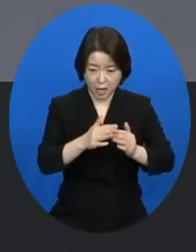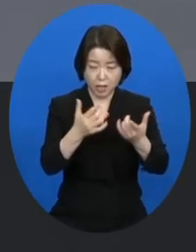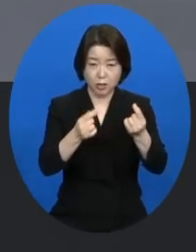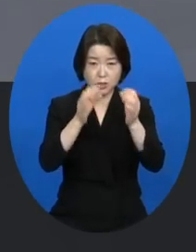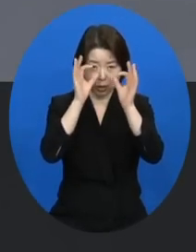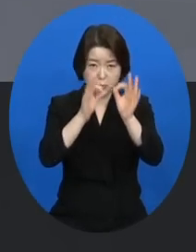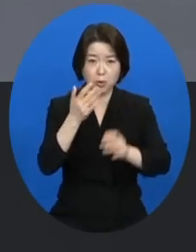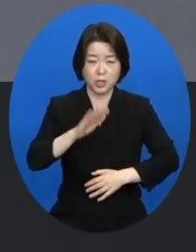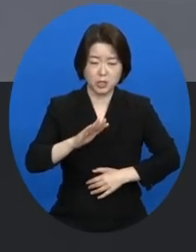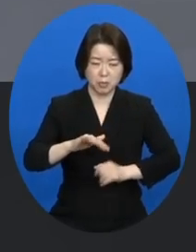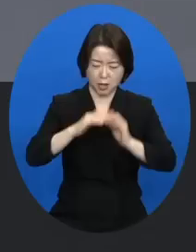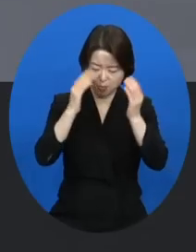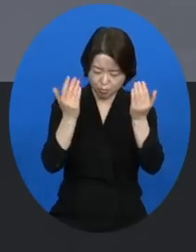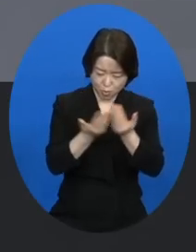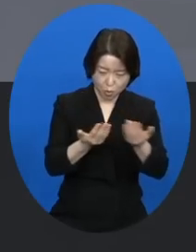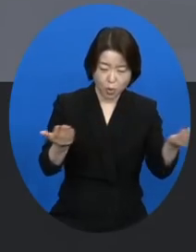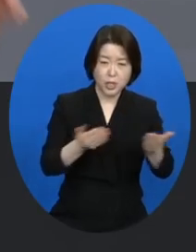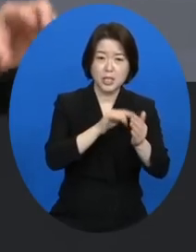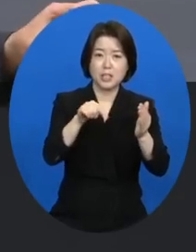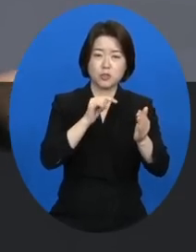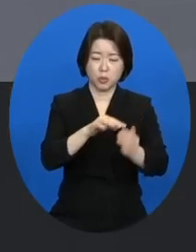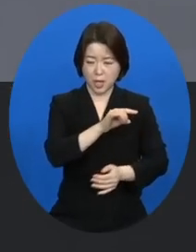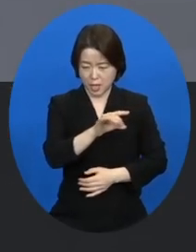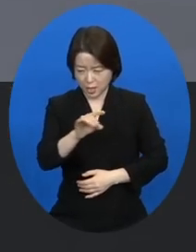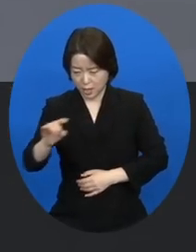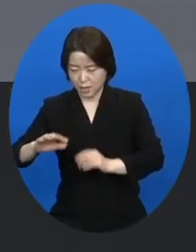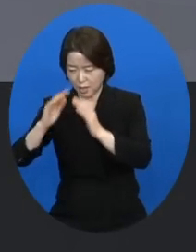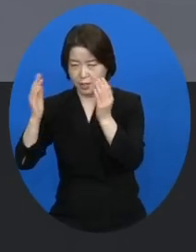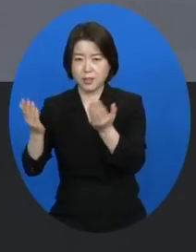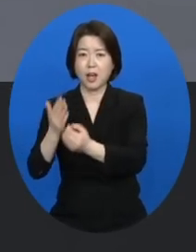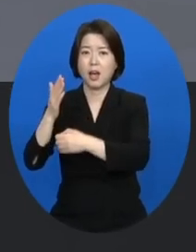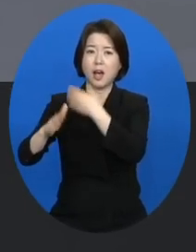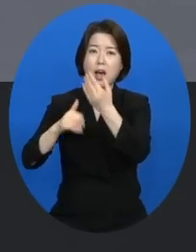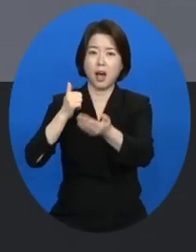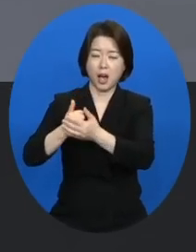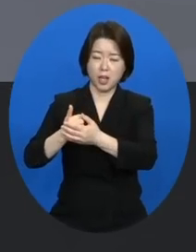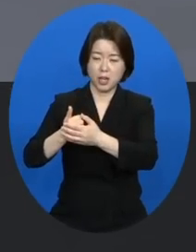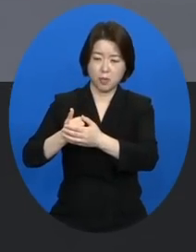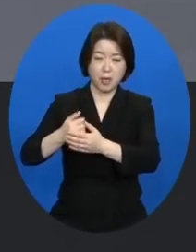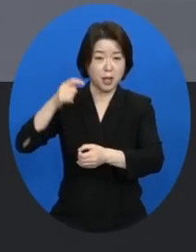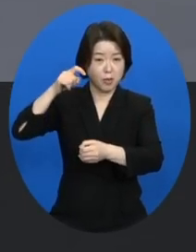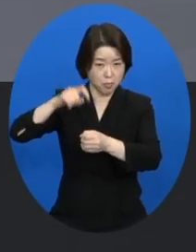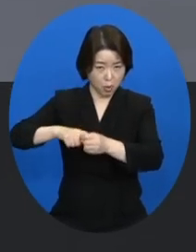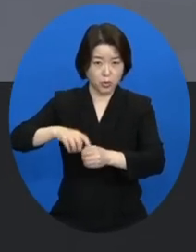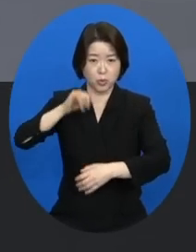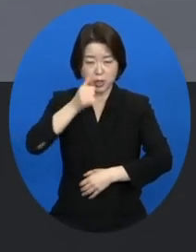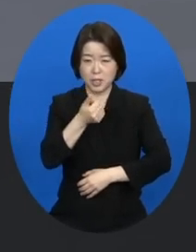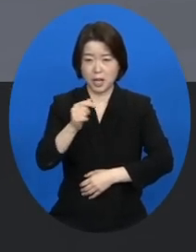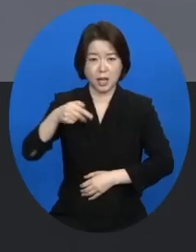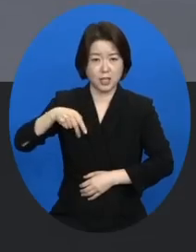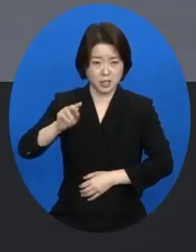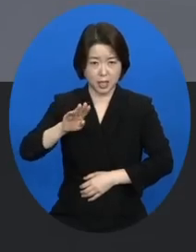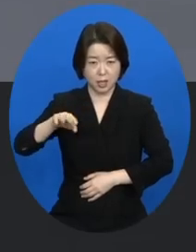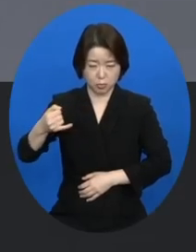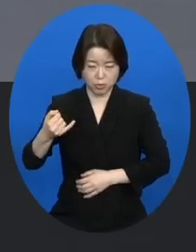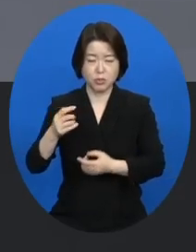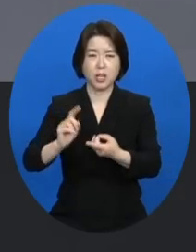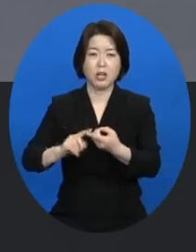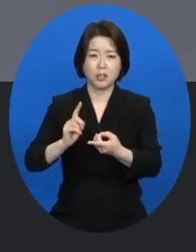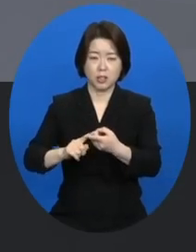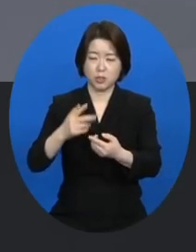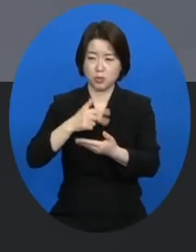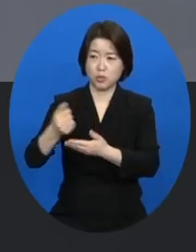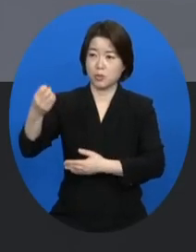보이지만 그 모든 사건들 하나하나 다 하나님의 의도하시는 하사부였다는 것을 주님께서